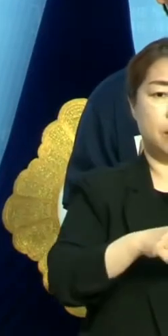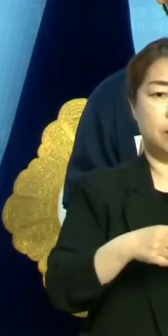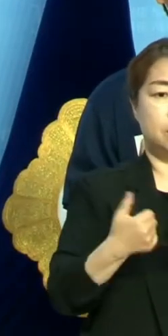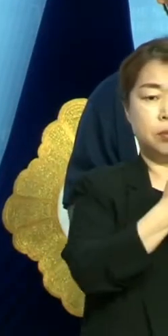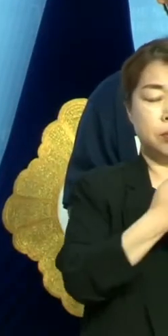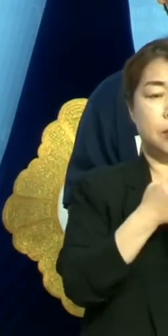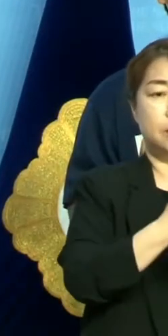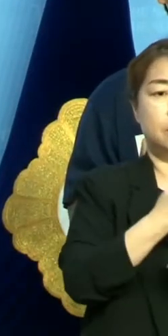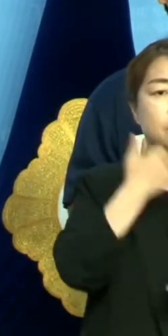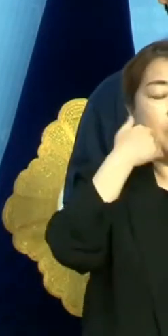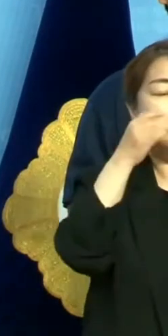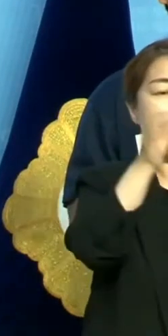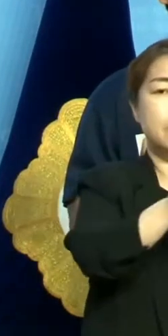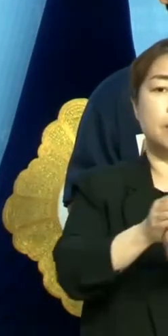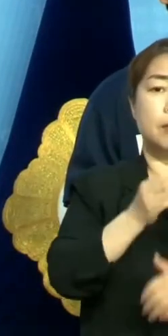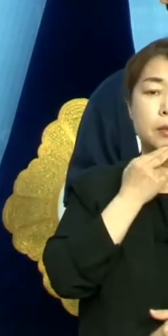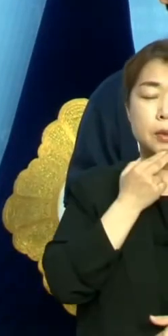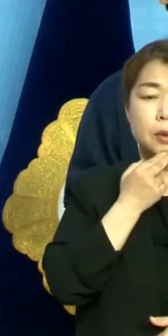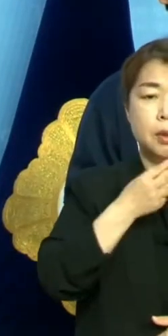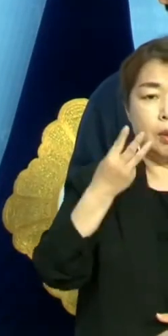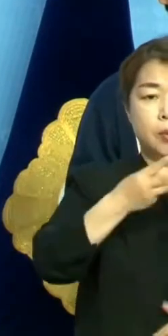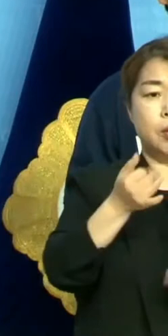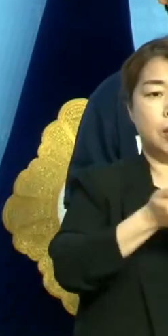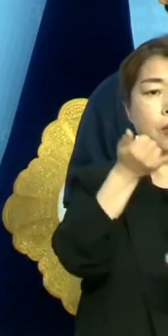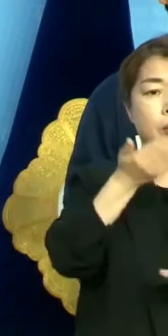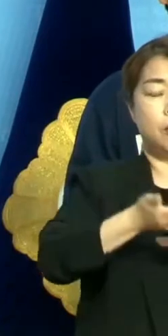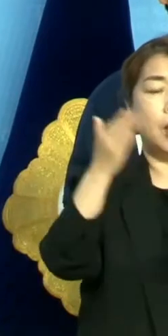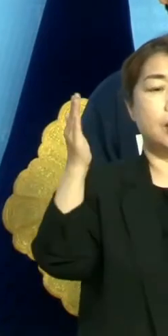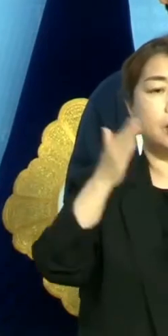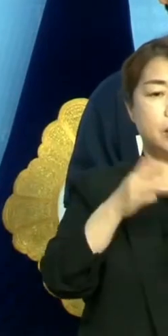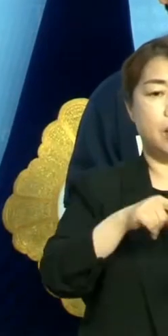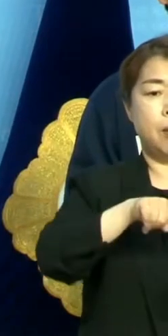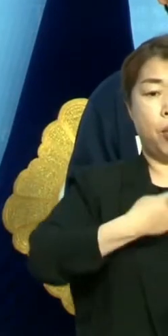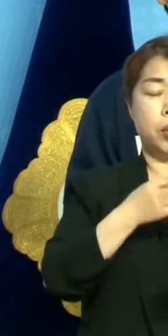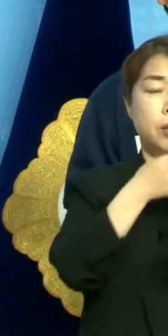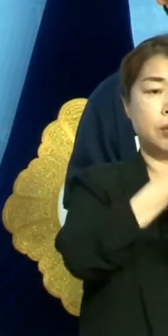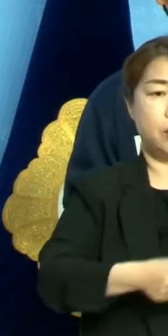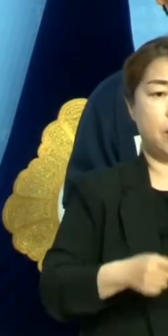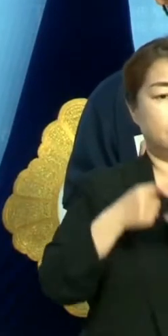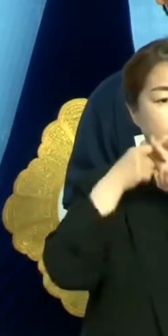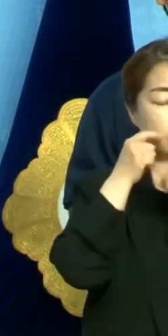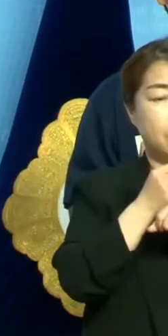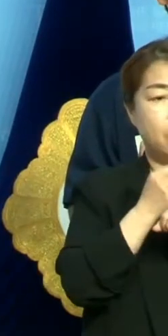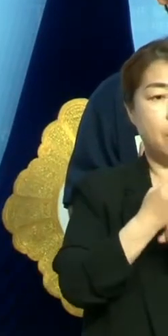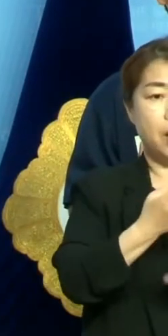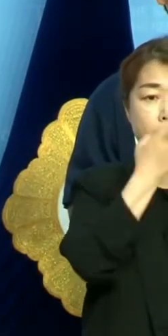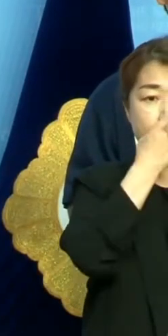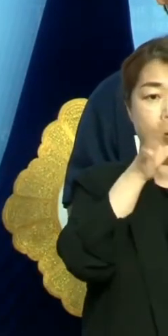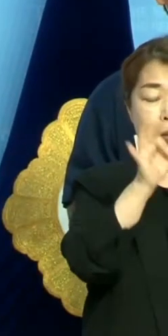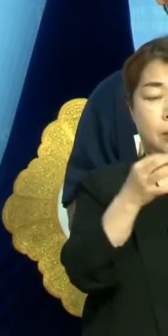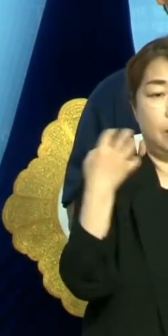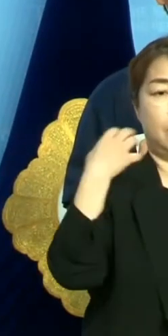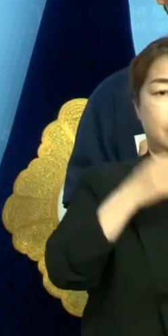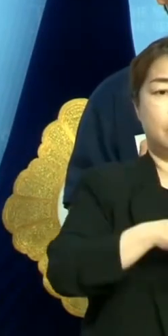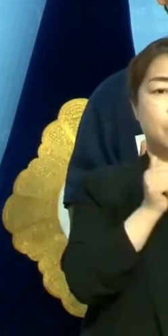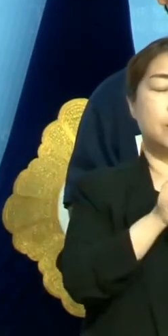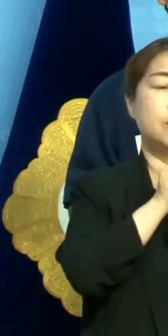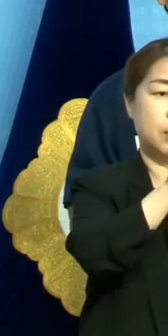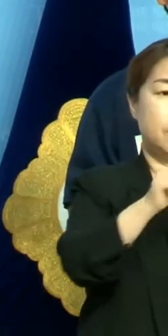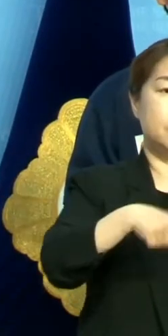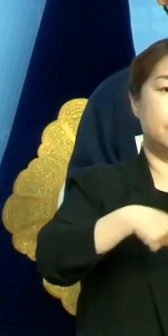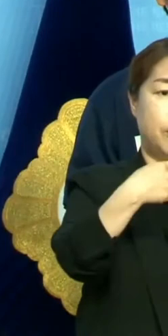않는 상황에서 3000여 명이 넘는 학생들이 본인의 불이익을 감수하고 서도 등록금 반환 소송에 참여했습니다